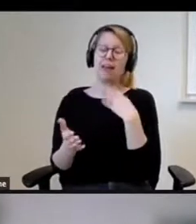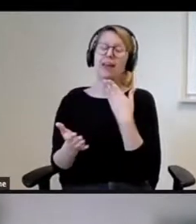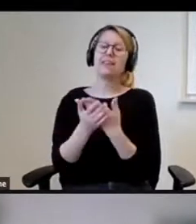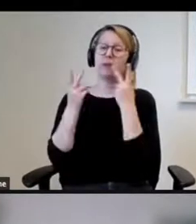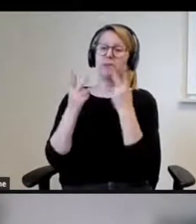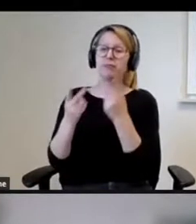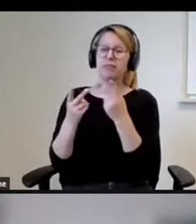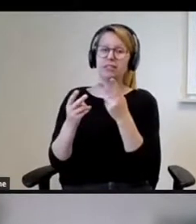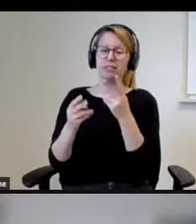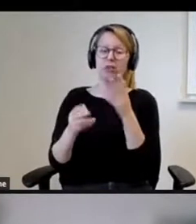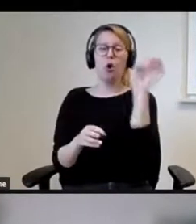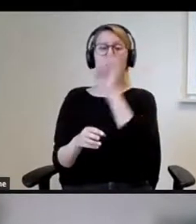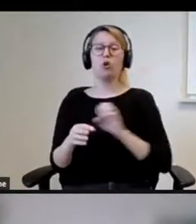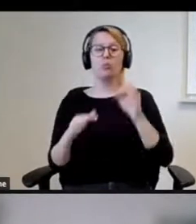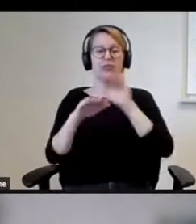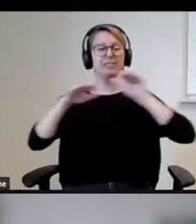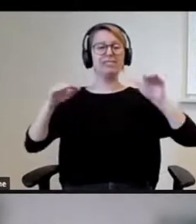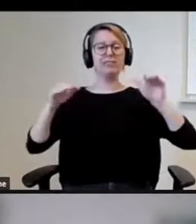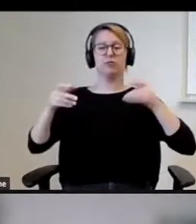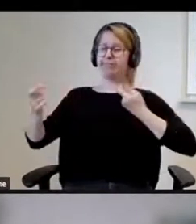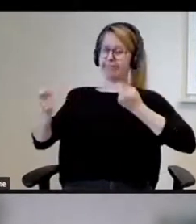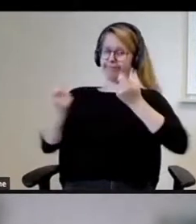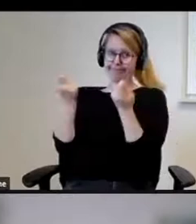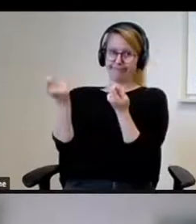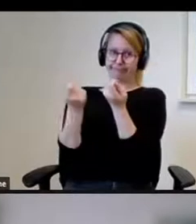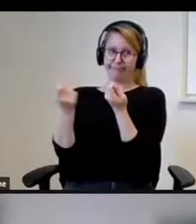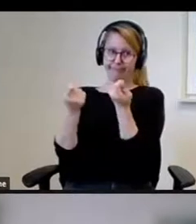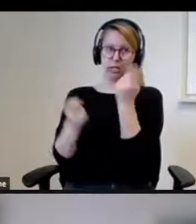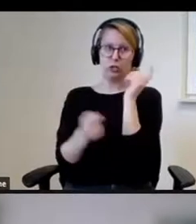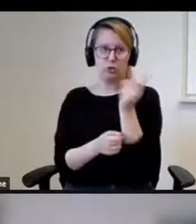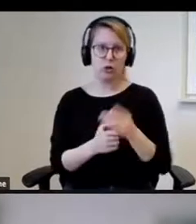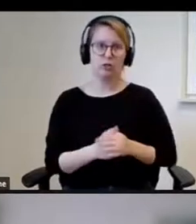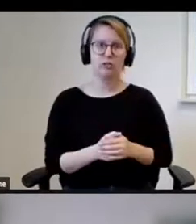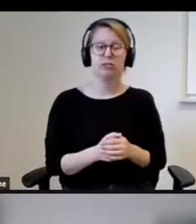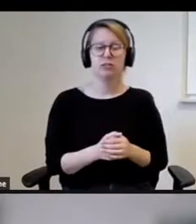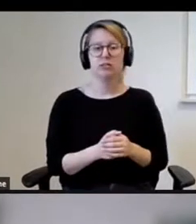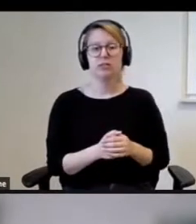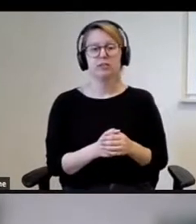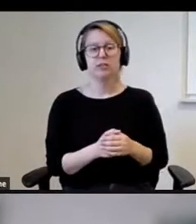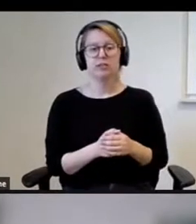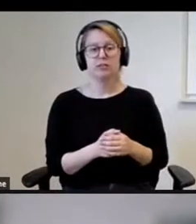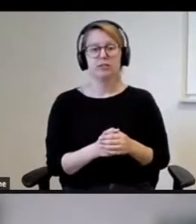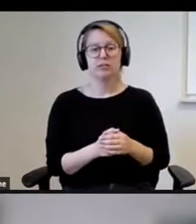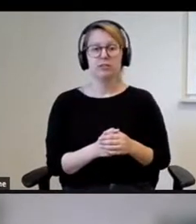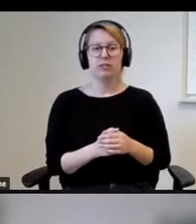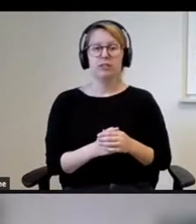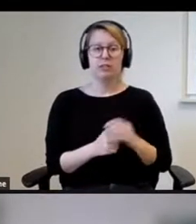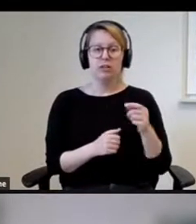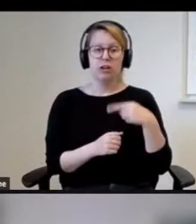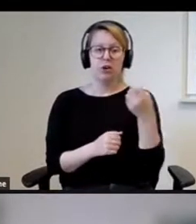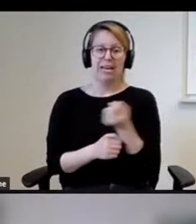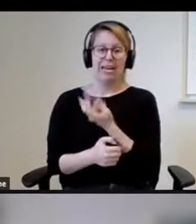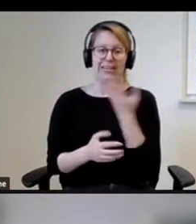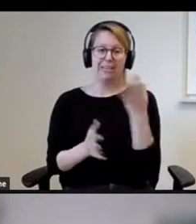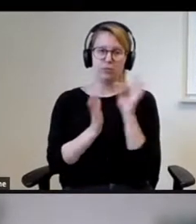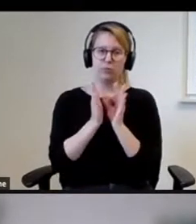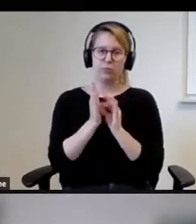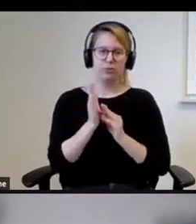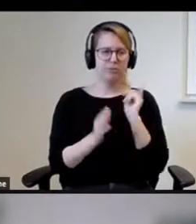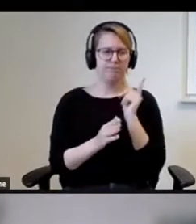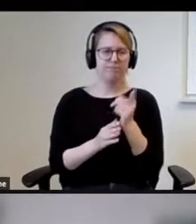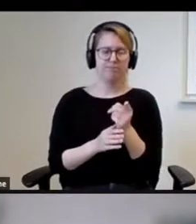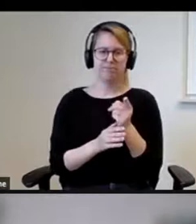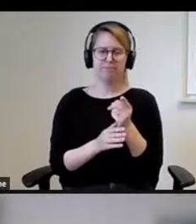dem europäischen Niveau gut funktioniert. Ich will auch ein paar Punkte anbauen von der